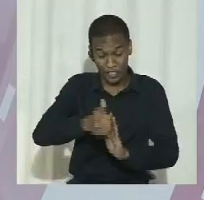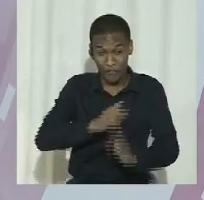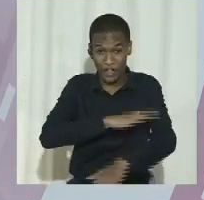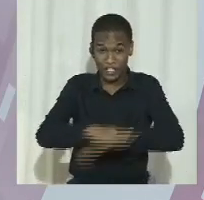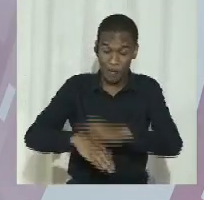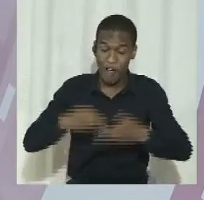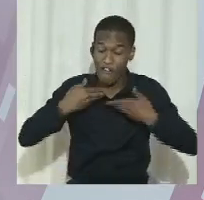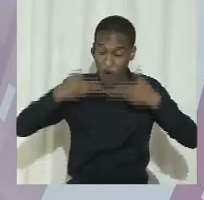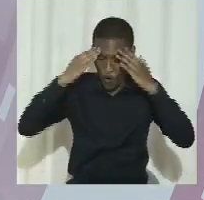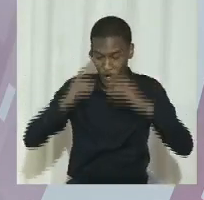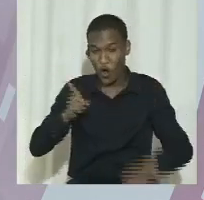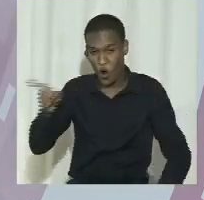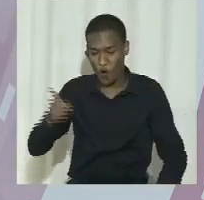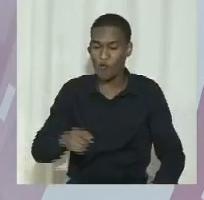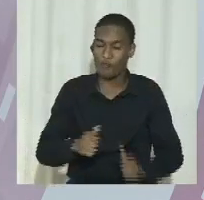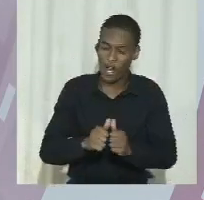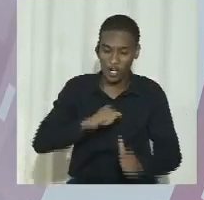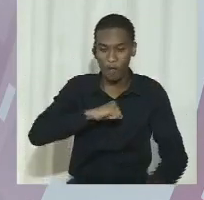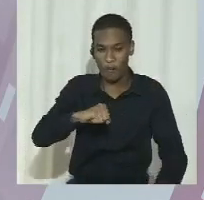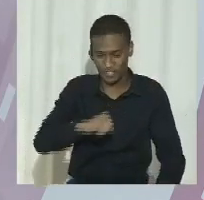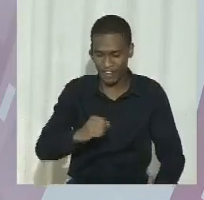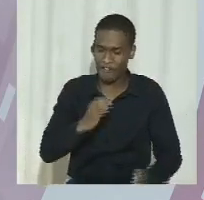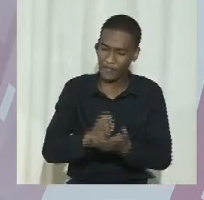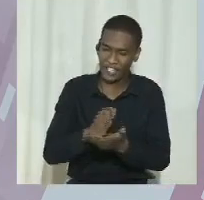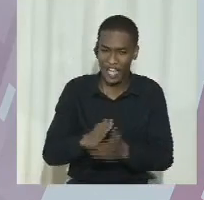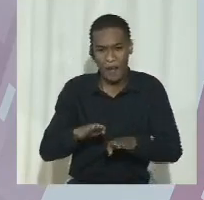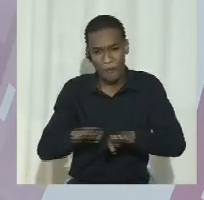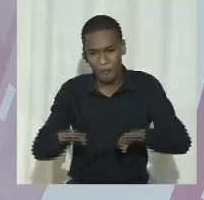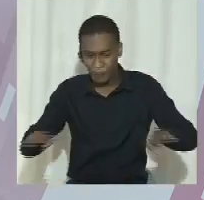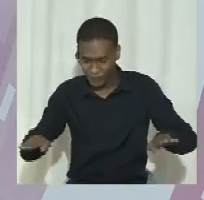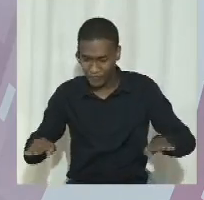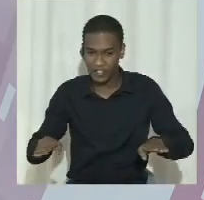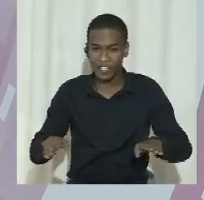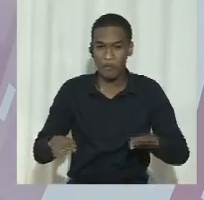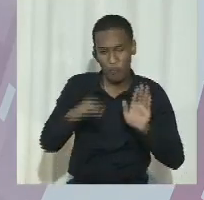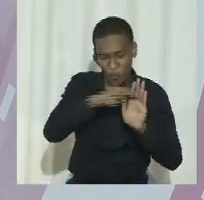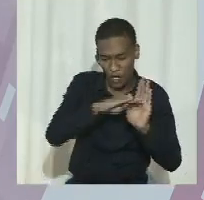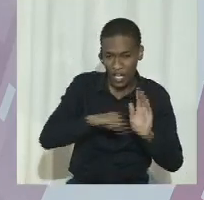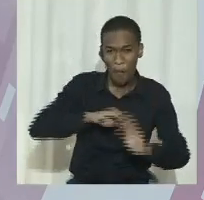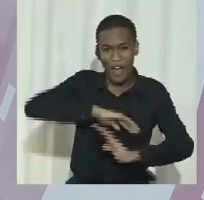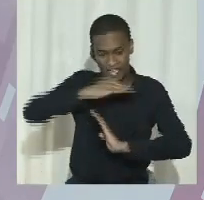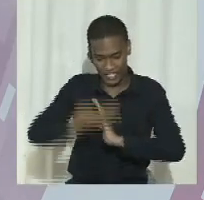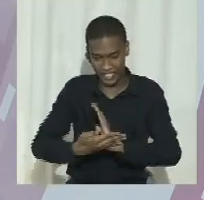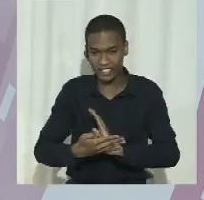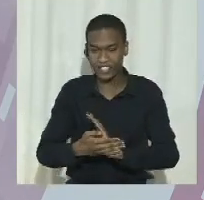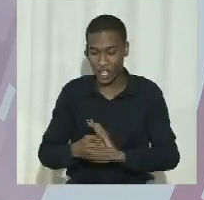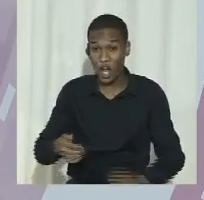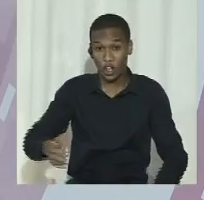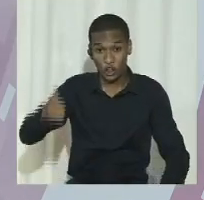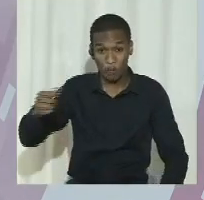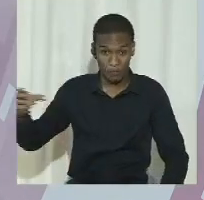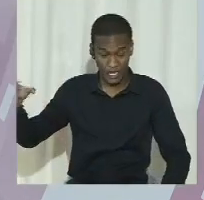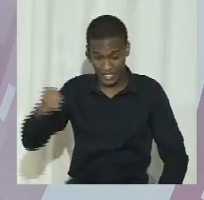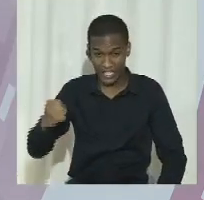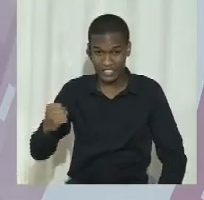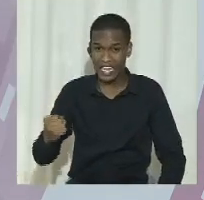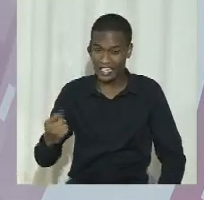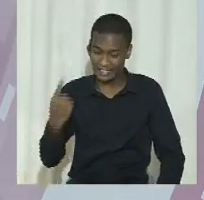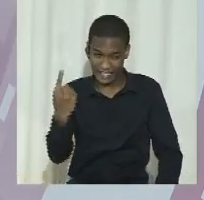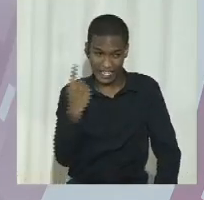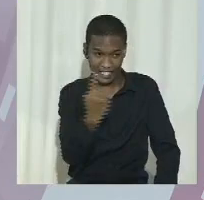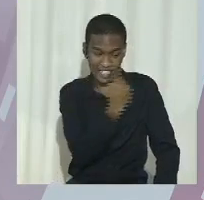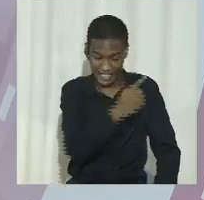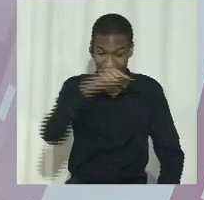izay efa manomana ny lamina rehetra ny paikady rehetra ka dia ny tompona andraikitra isam-baratongany mihitsy